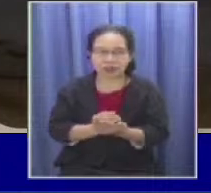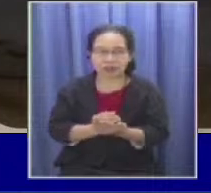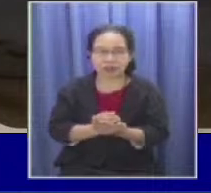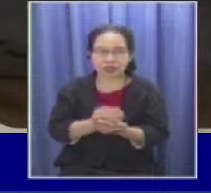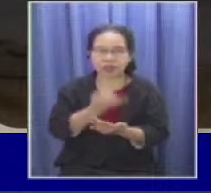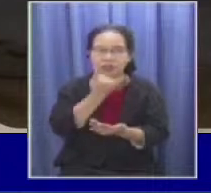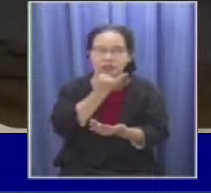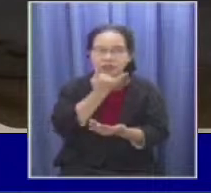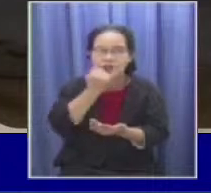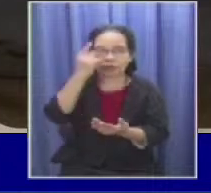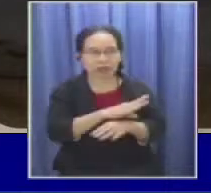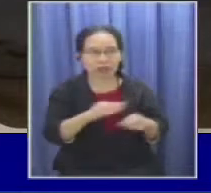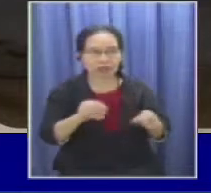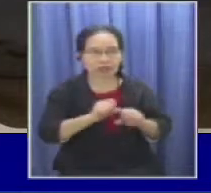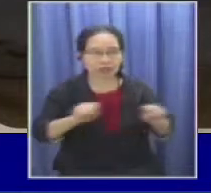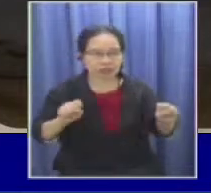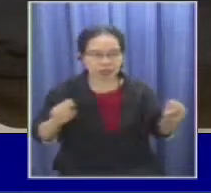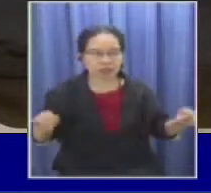empapaemu